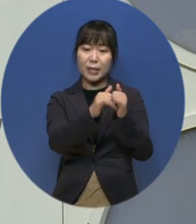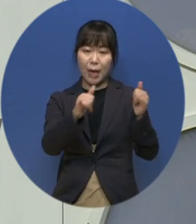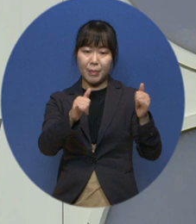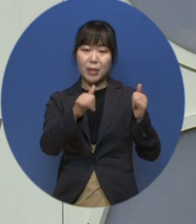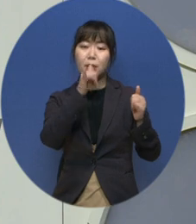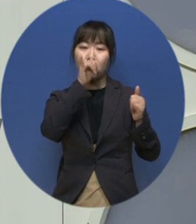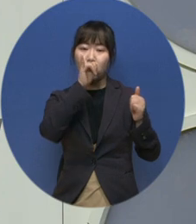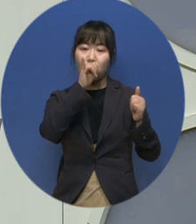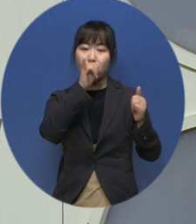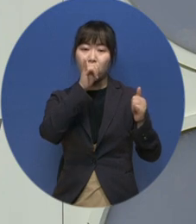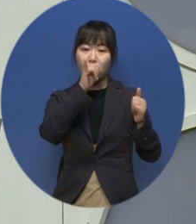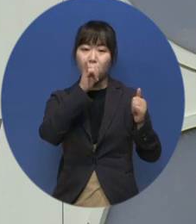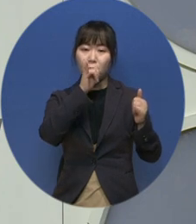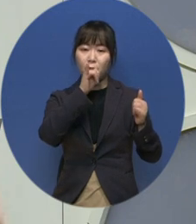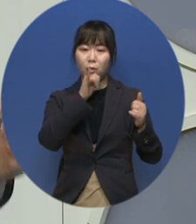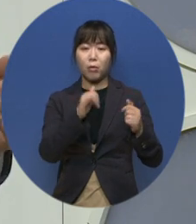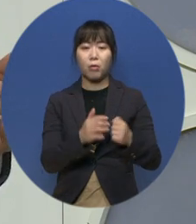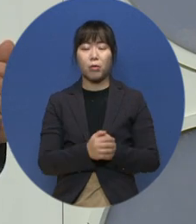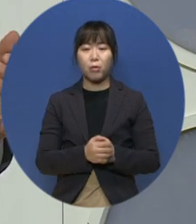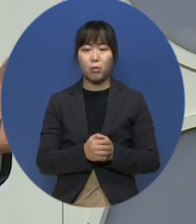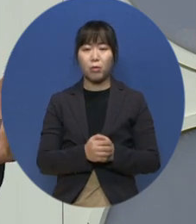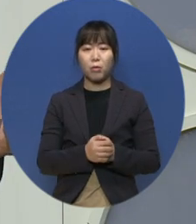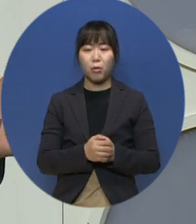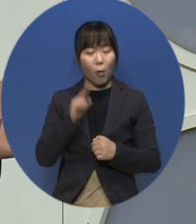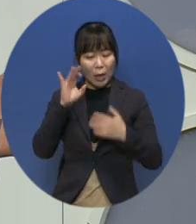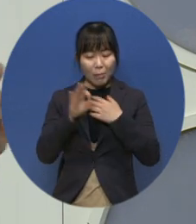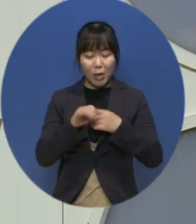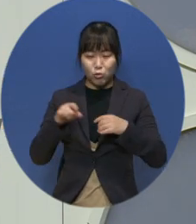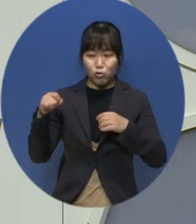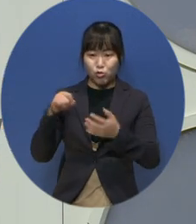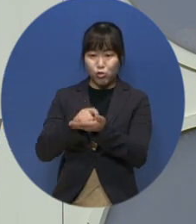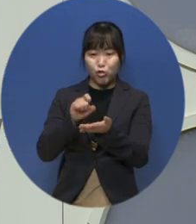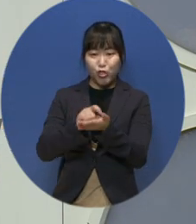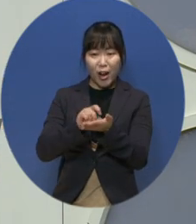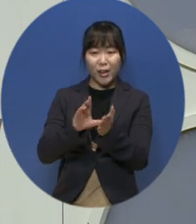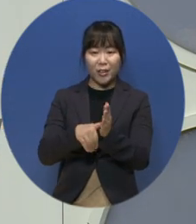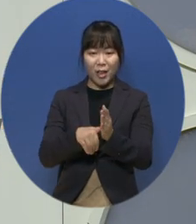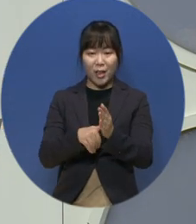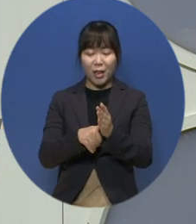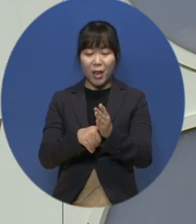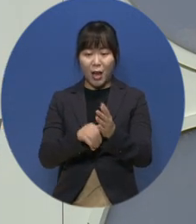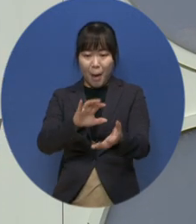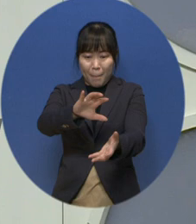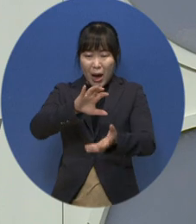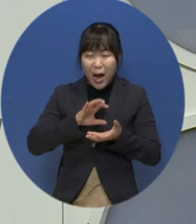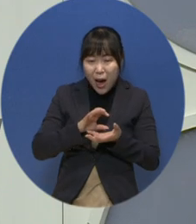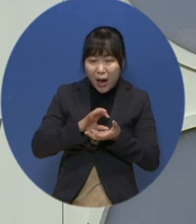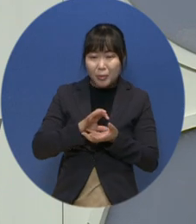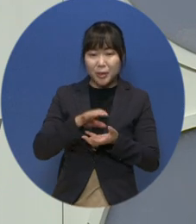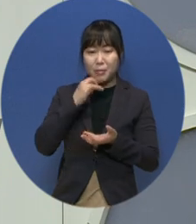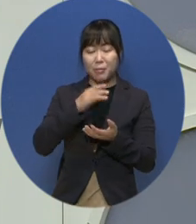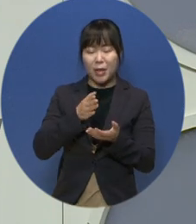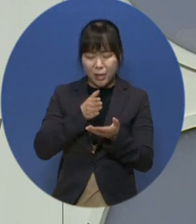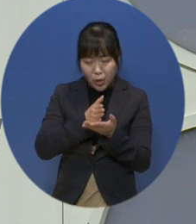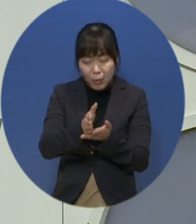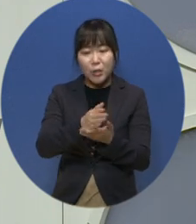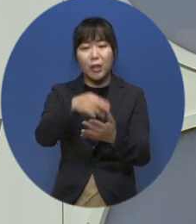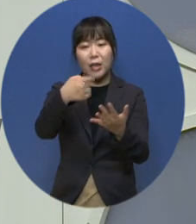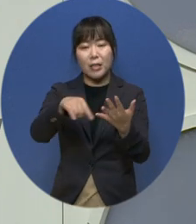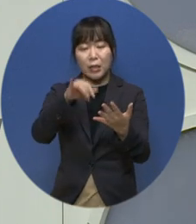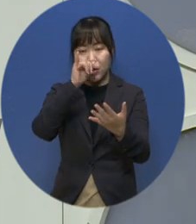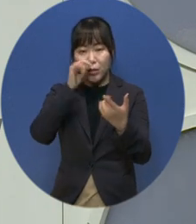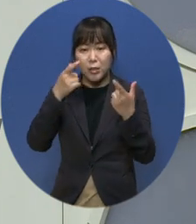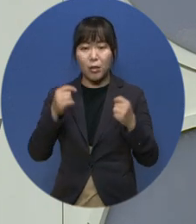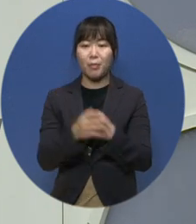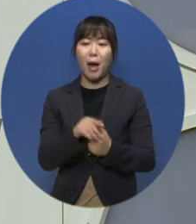있어요. 그러니까 왜 우리가 축구를 하면 왜 네. 골키퍼만 네. 가르치는 코치가 집중적으로. 있듯이 집중적으로 그렇죠. 네,